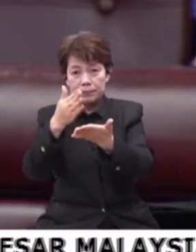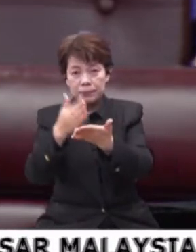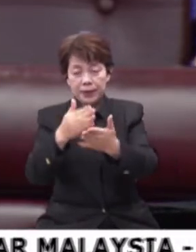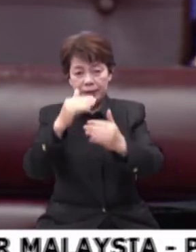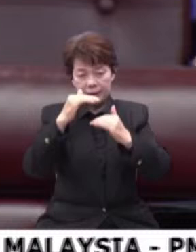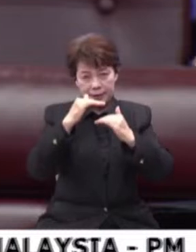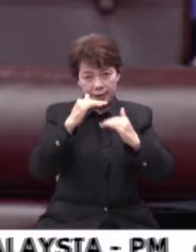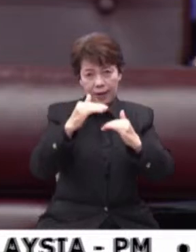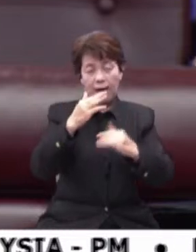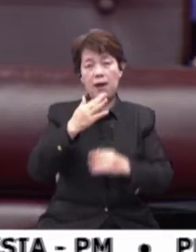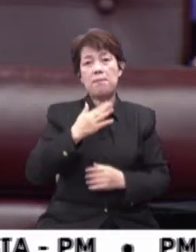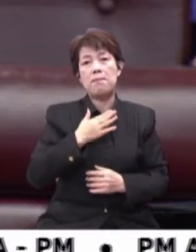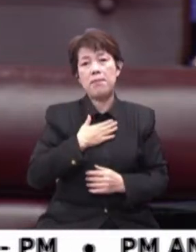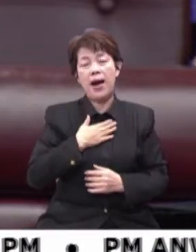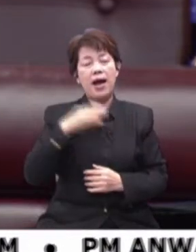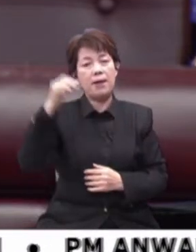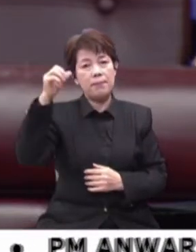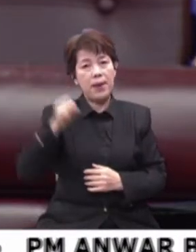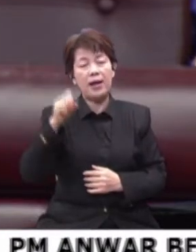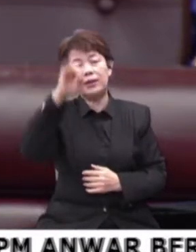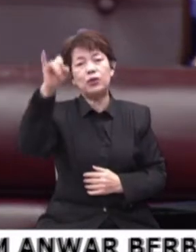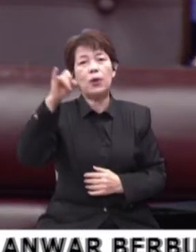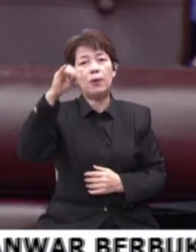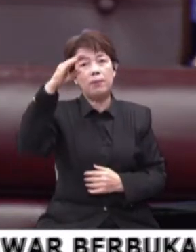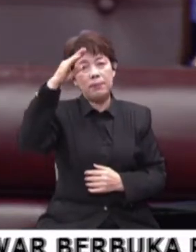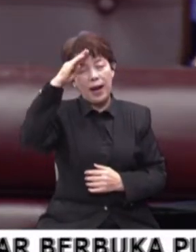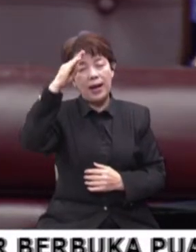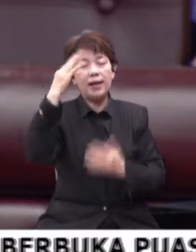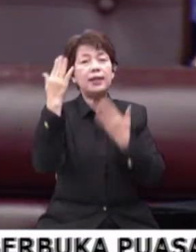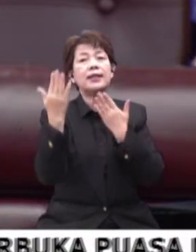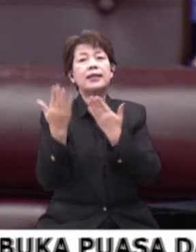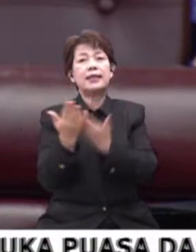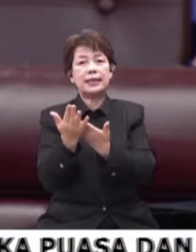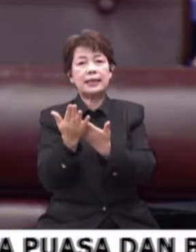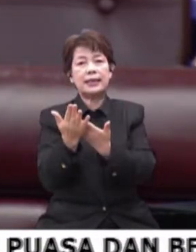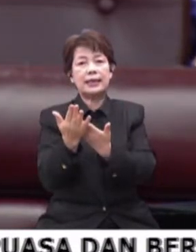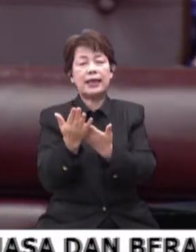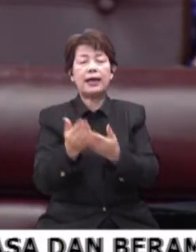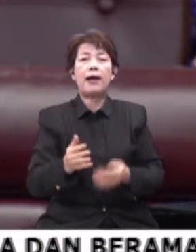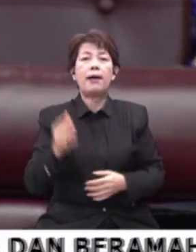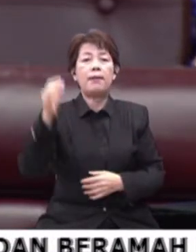my bass di Johor Baru yang telah dikenali dengan